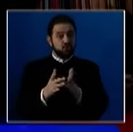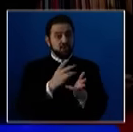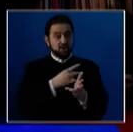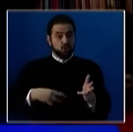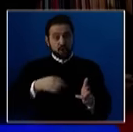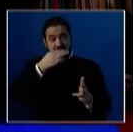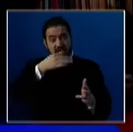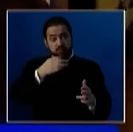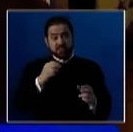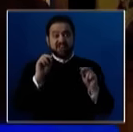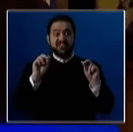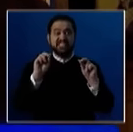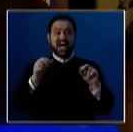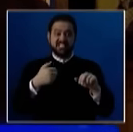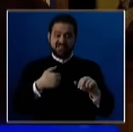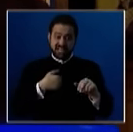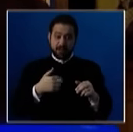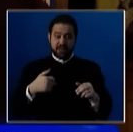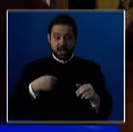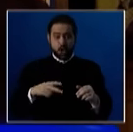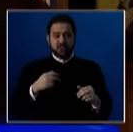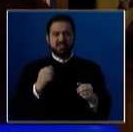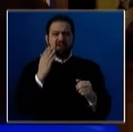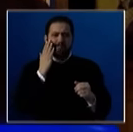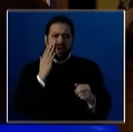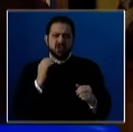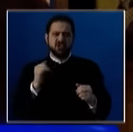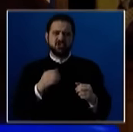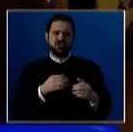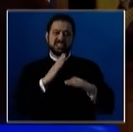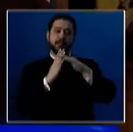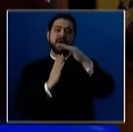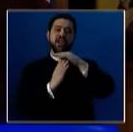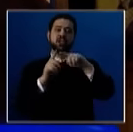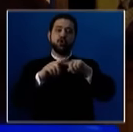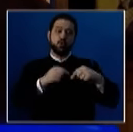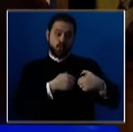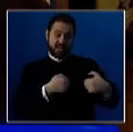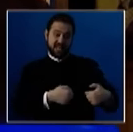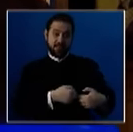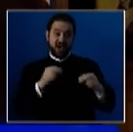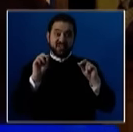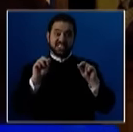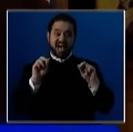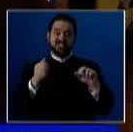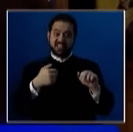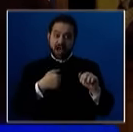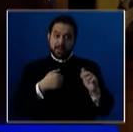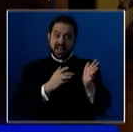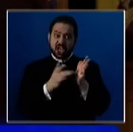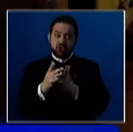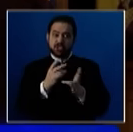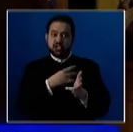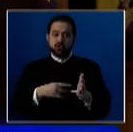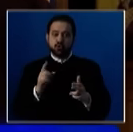că sunt blând și smerit cu inima și veți afla o dignă sufletelor voastre. Învățați-vă de la mine.